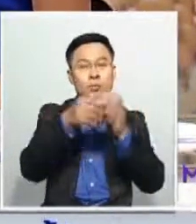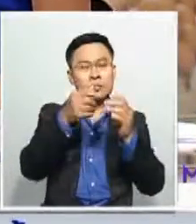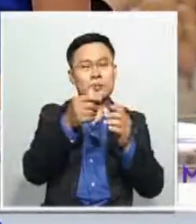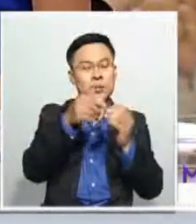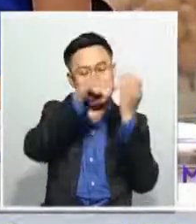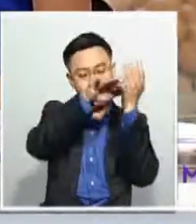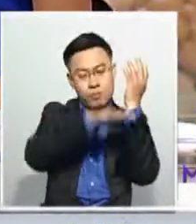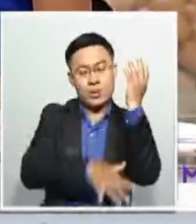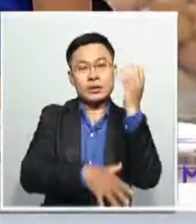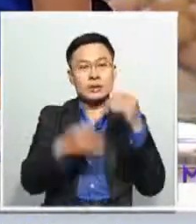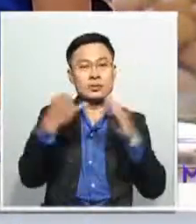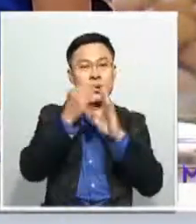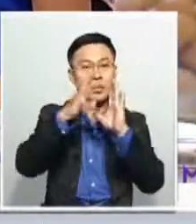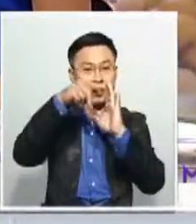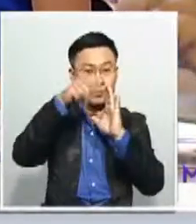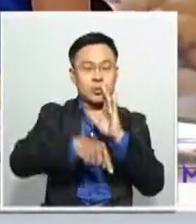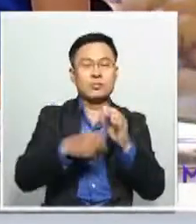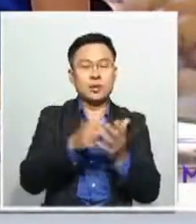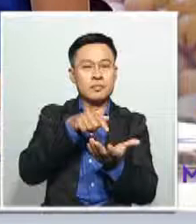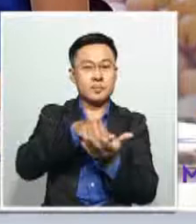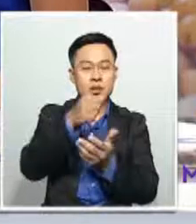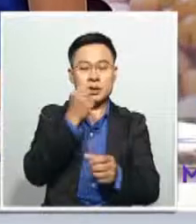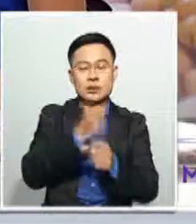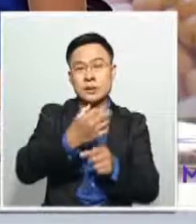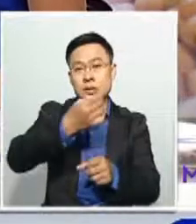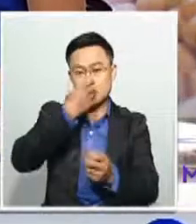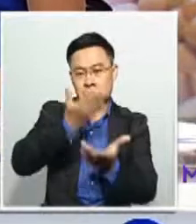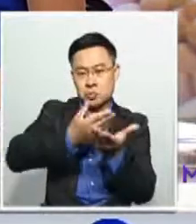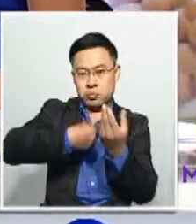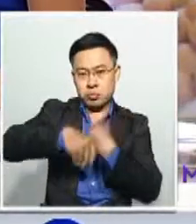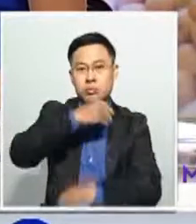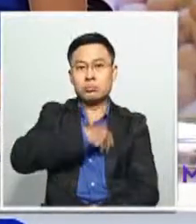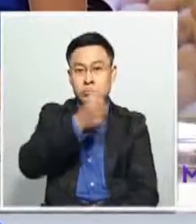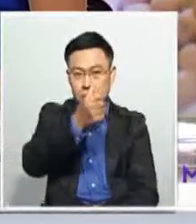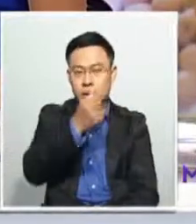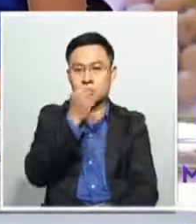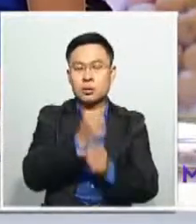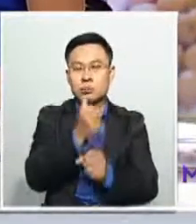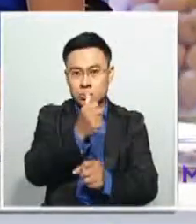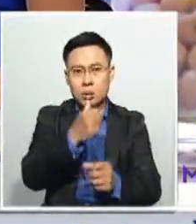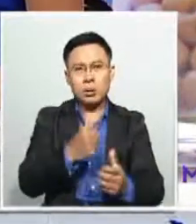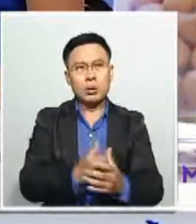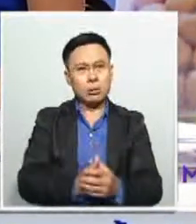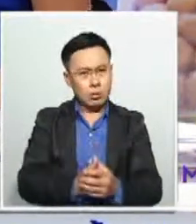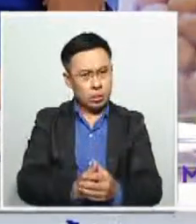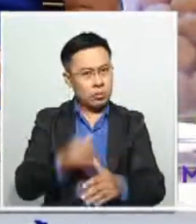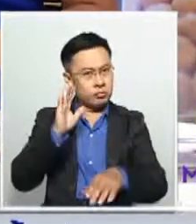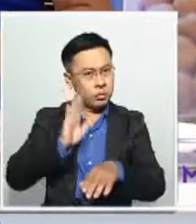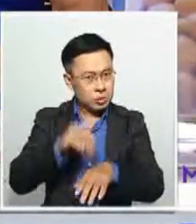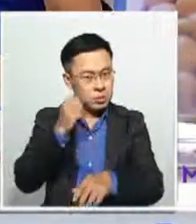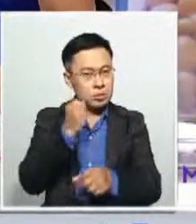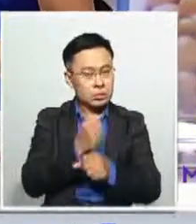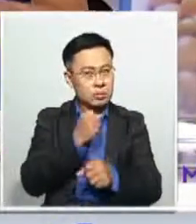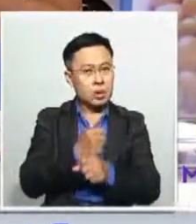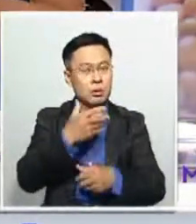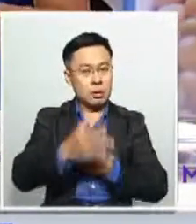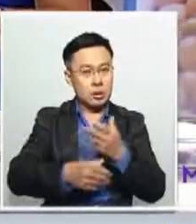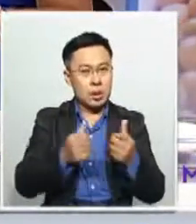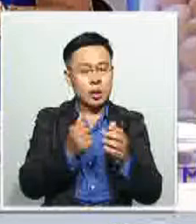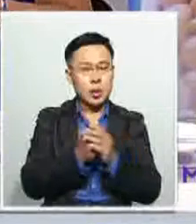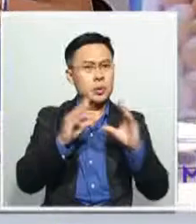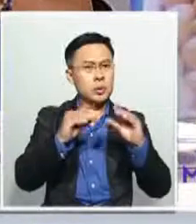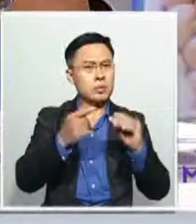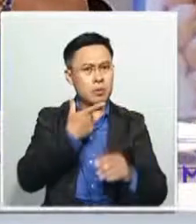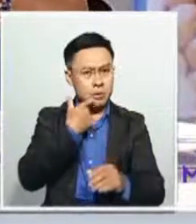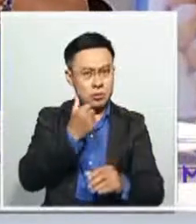ครับ ที่ชัยภูมิอยู่ในอำเภอเมืองนะคะก็เป็นอาชีพที่มั่นคงนะคะ เก่งนะครับเขาเพาะเห็ดขอนได้แล้วไม่ใช่ธรรมดาเห็ดขอนขาวเนี่ยนะ แล้วไม่แข็งก